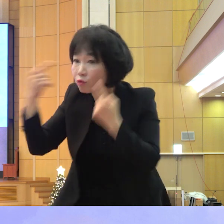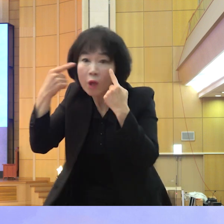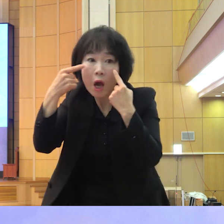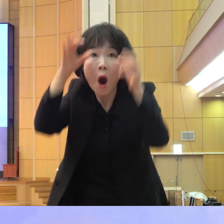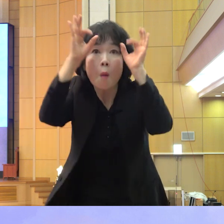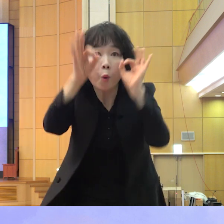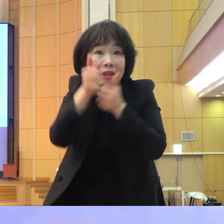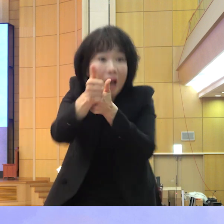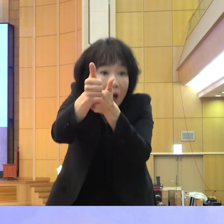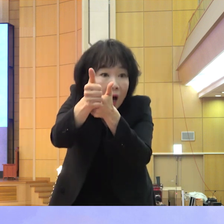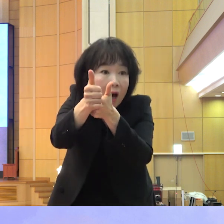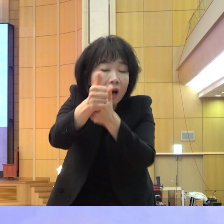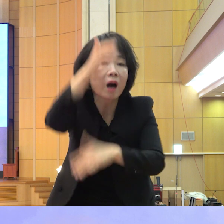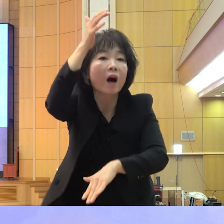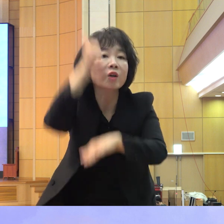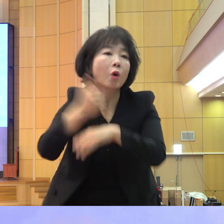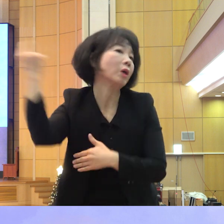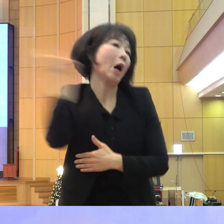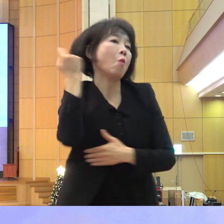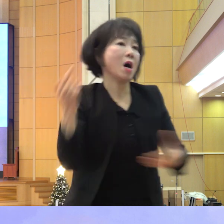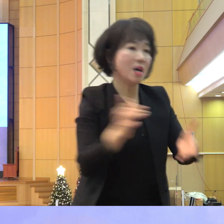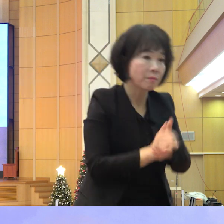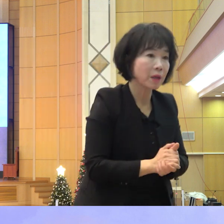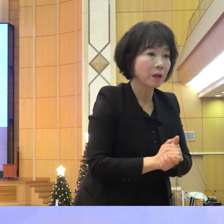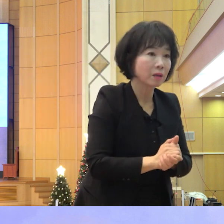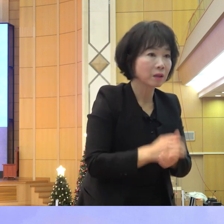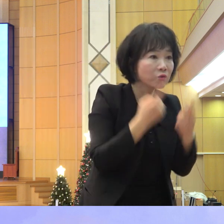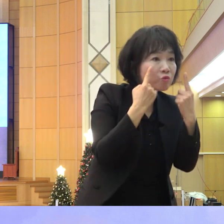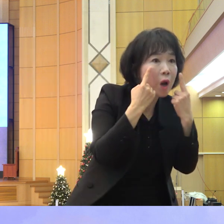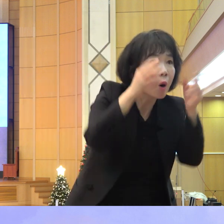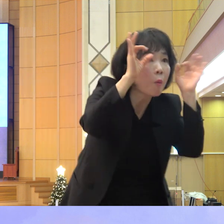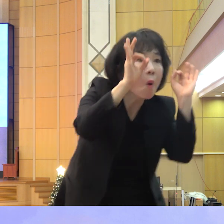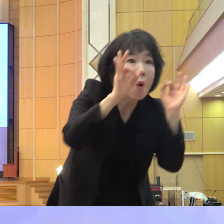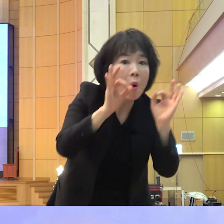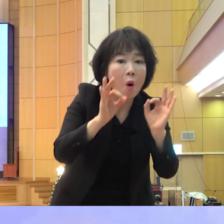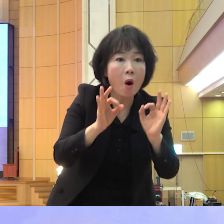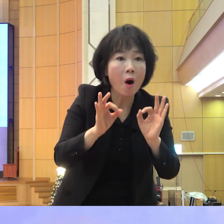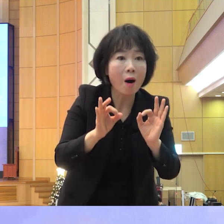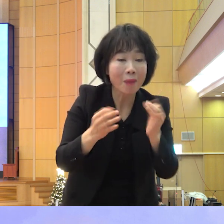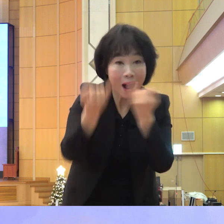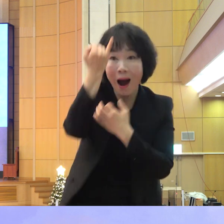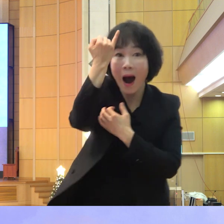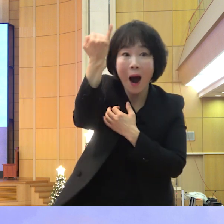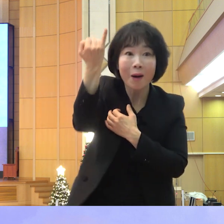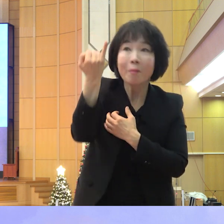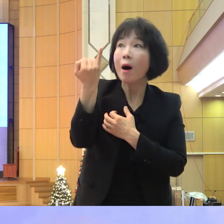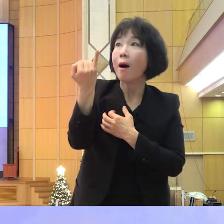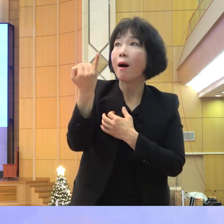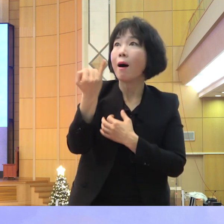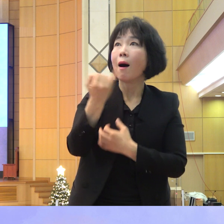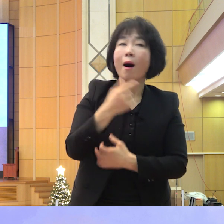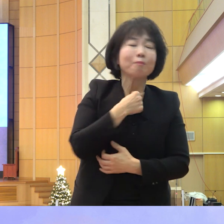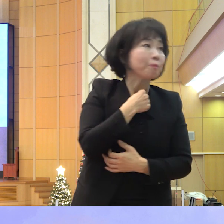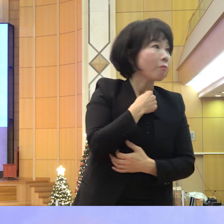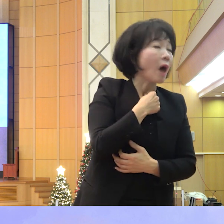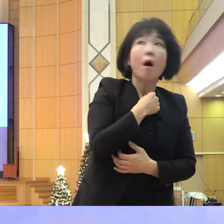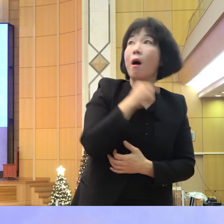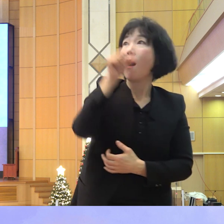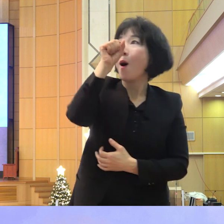보느냐에 따라서 여러분의 결과가 이루어진다는 거예요. 선악과를 바라보니까 선악과 따먹게 되는